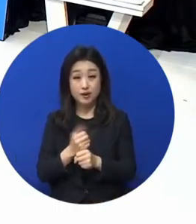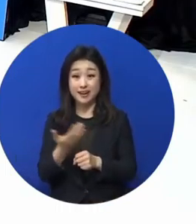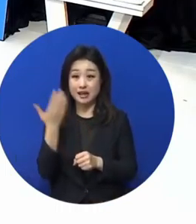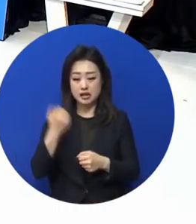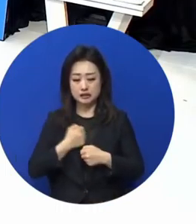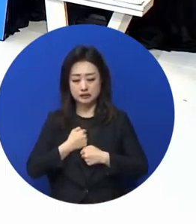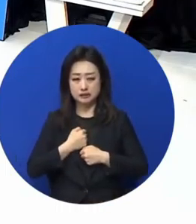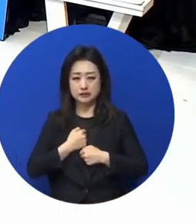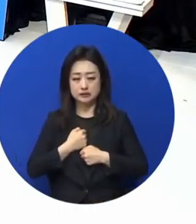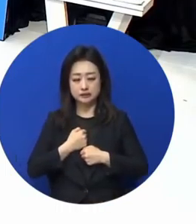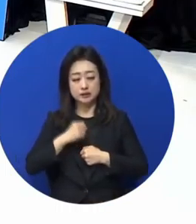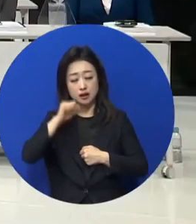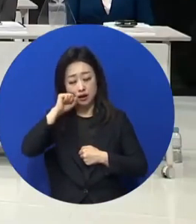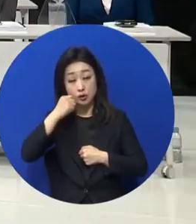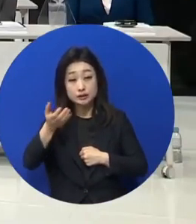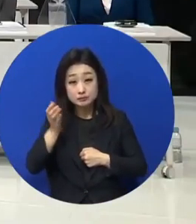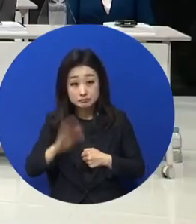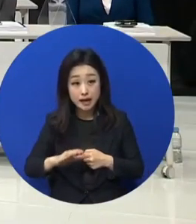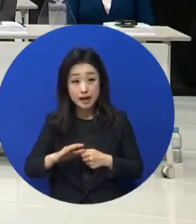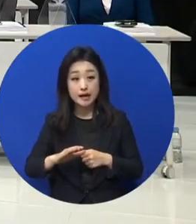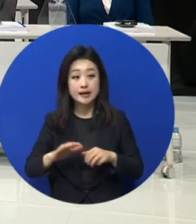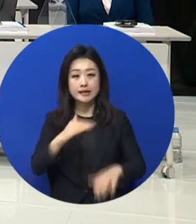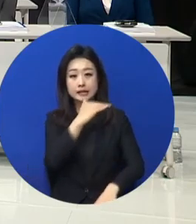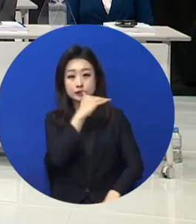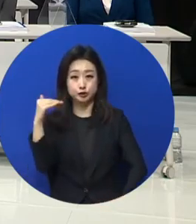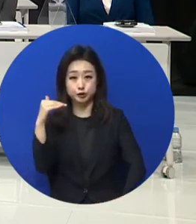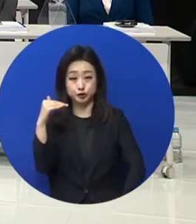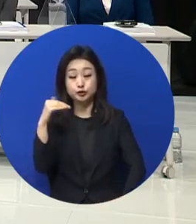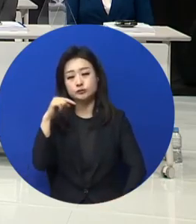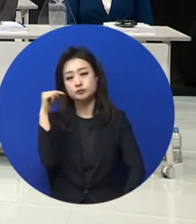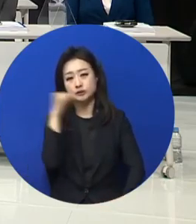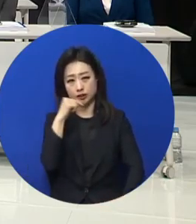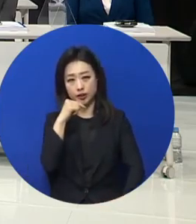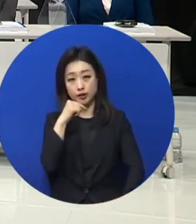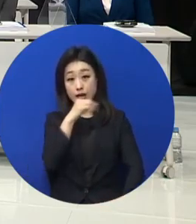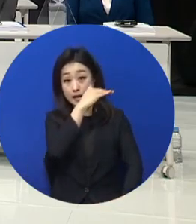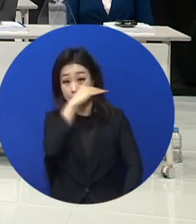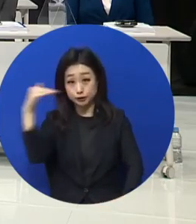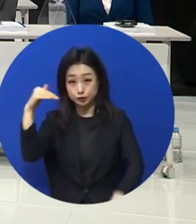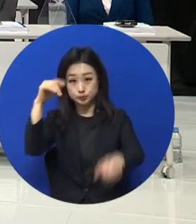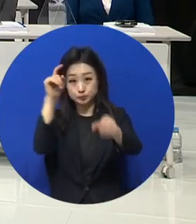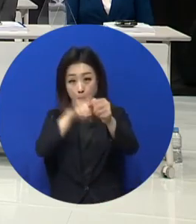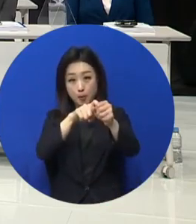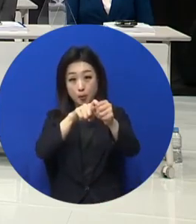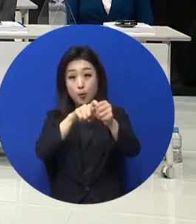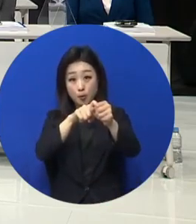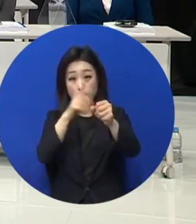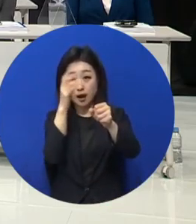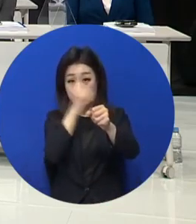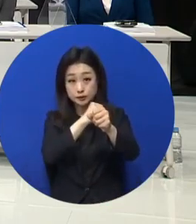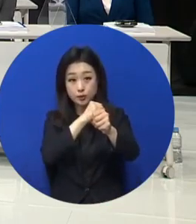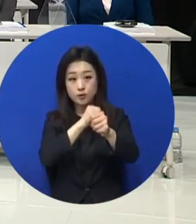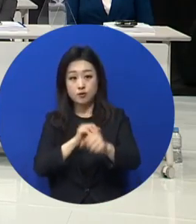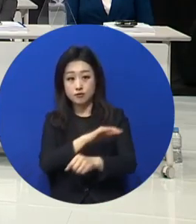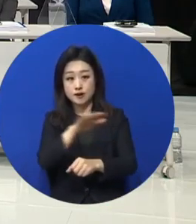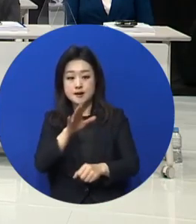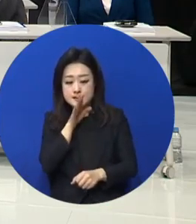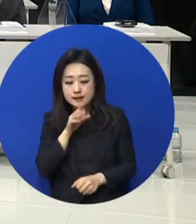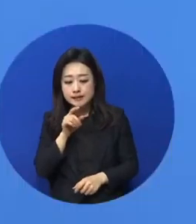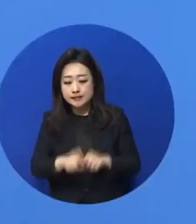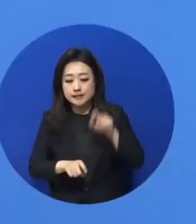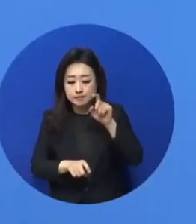부분이 있더라도 항상 어떤 잣대 어떤 기준은 있어야 합니다. 그 기준을 지향점으로 해서 모든 부분들이